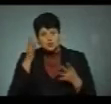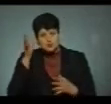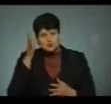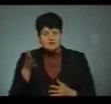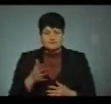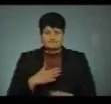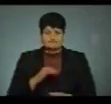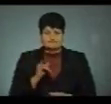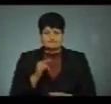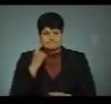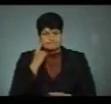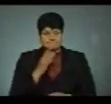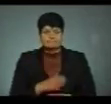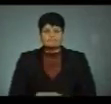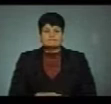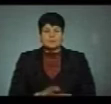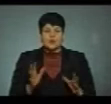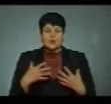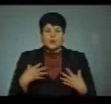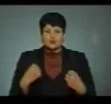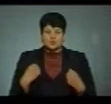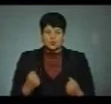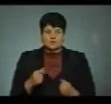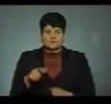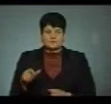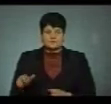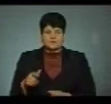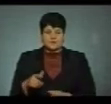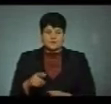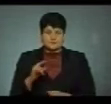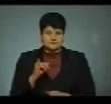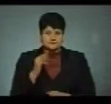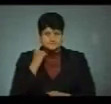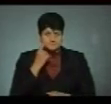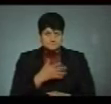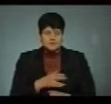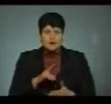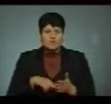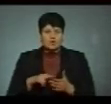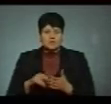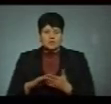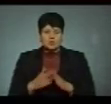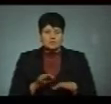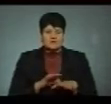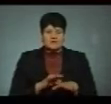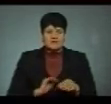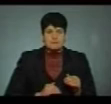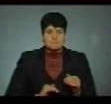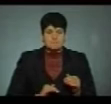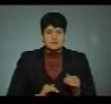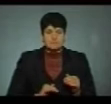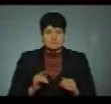освіти незадовільно. Охорона здоров'я громадян незадовільно. Податки та умови ведення